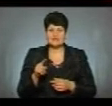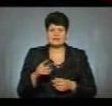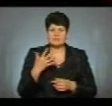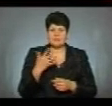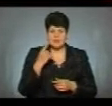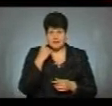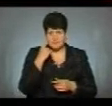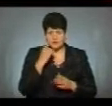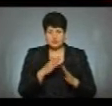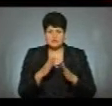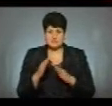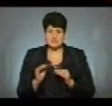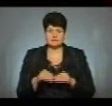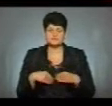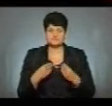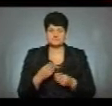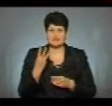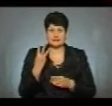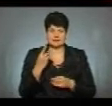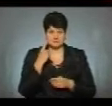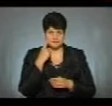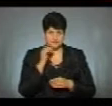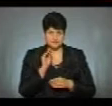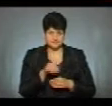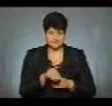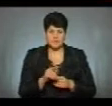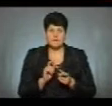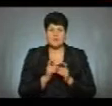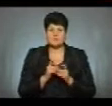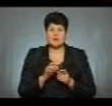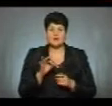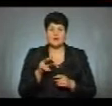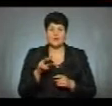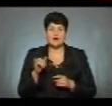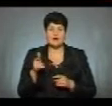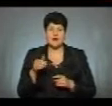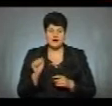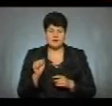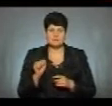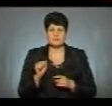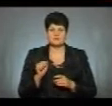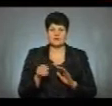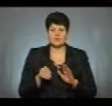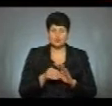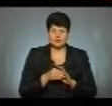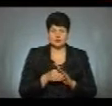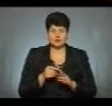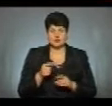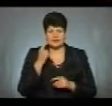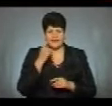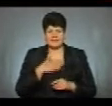п'ятибальною системою поставили трієчку. Боротьба з олігархами і корупцією оцінили не